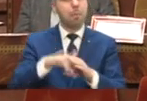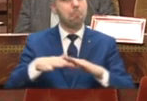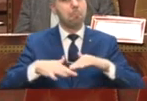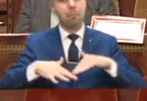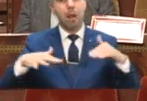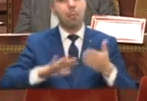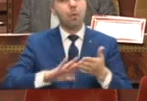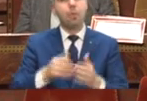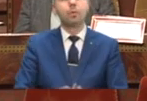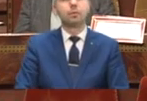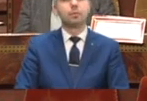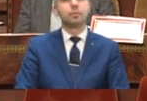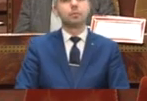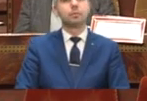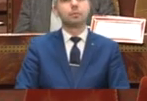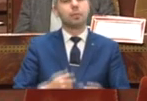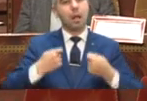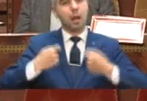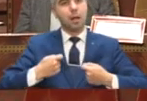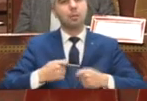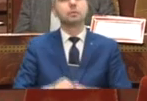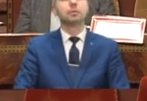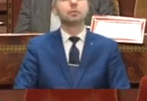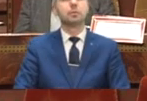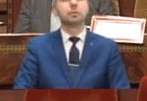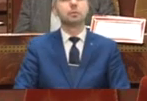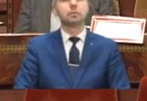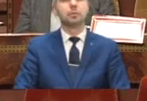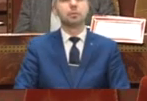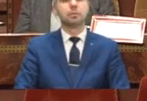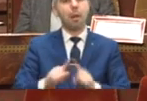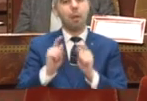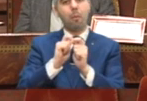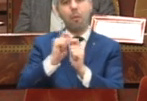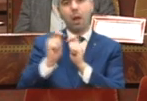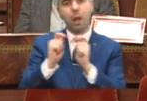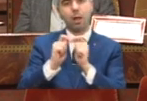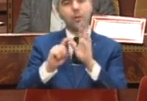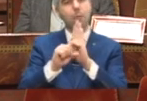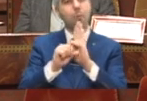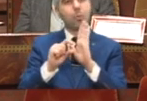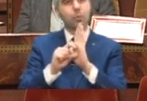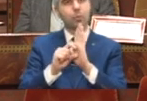كاملين. السيدة الرئيسة احنا بصدد مناقشة واحد الموضوع كيهم الصناعة،